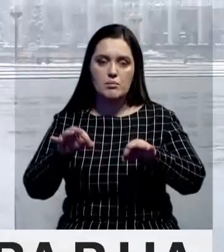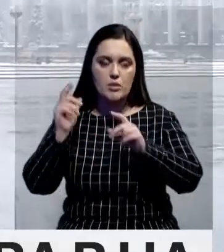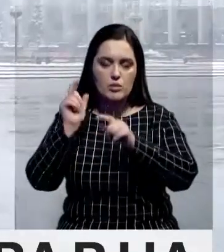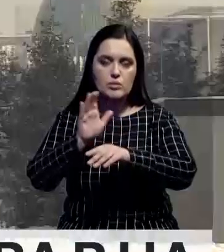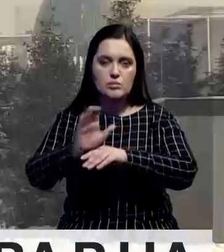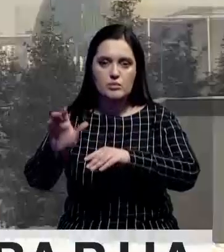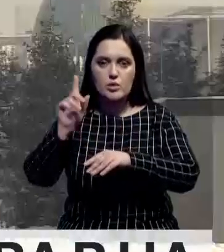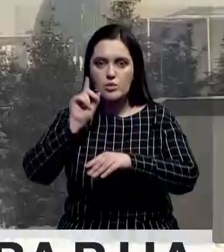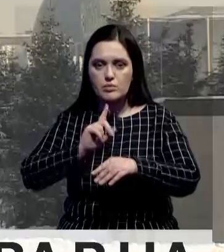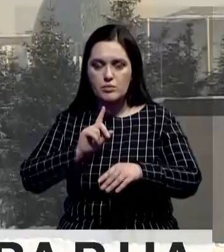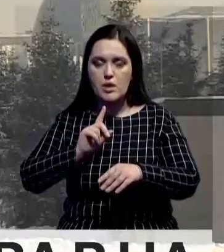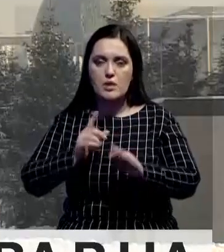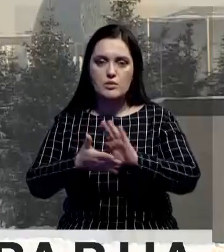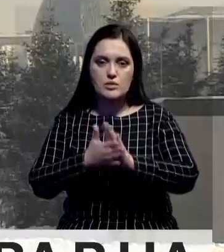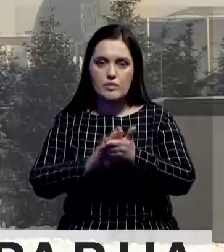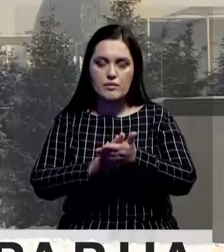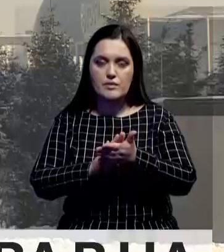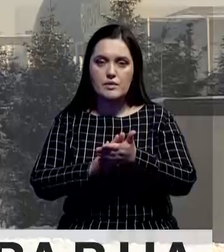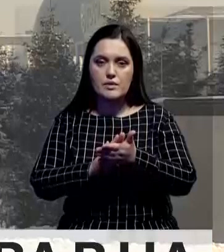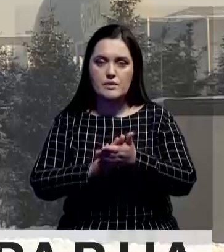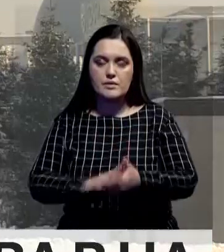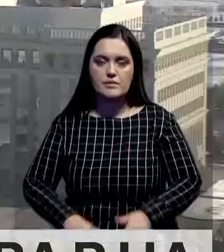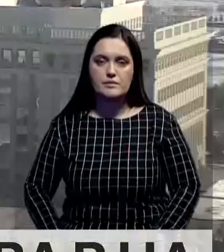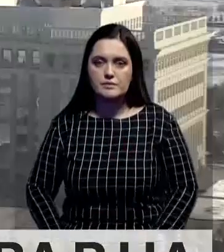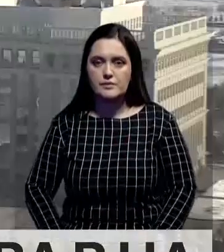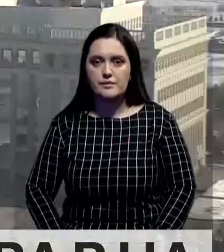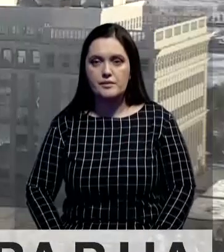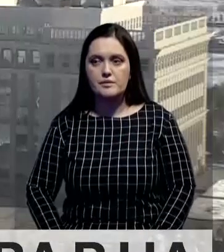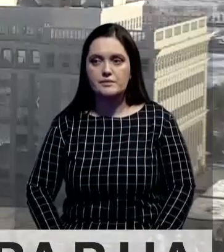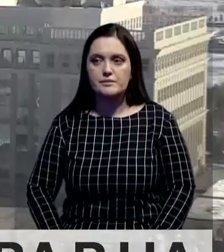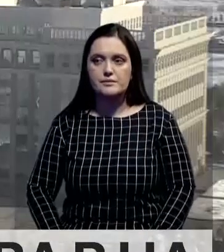инфраструктуру и создать благоприятные условия для инвестиций. Лана Хален, Хабар 24.